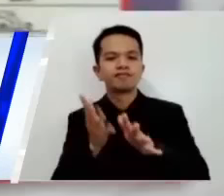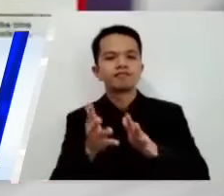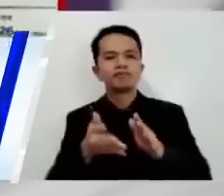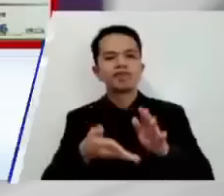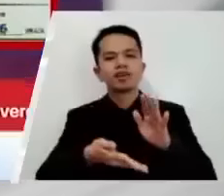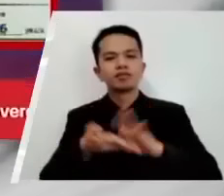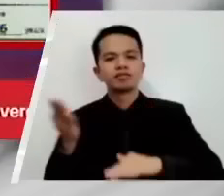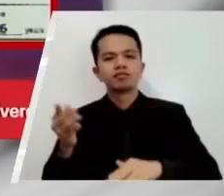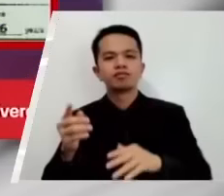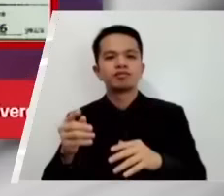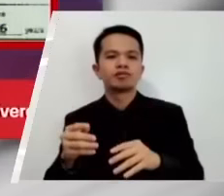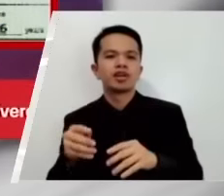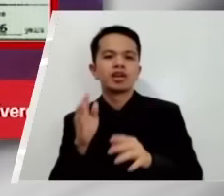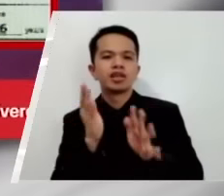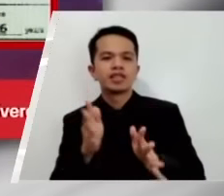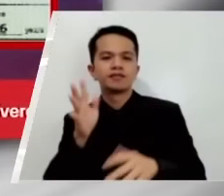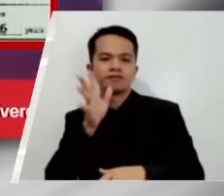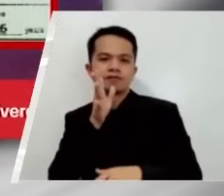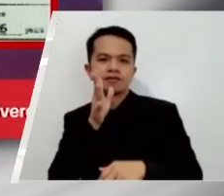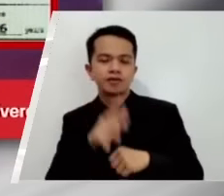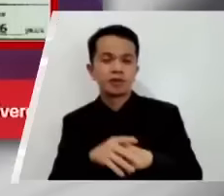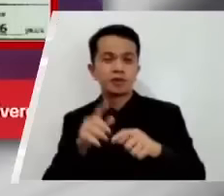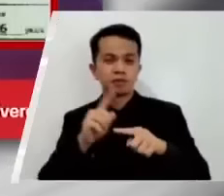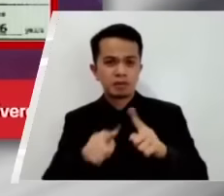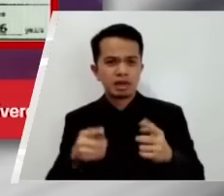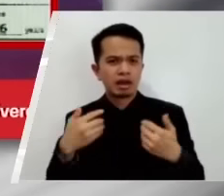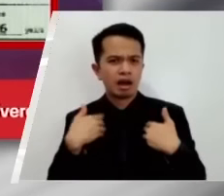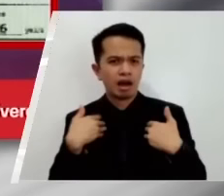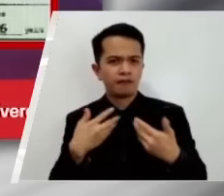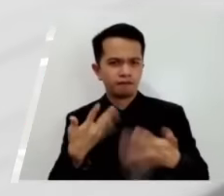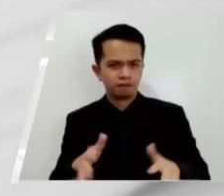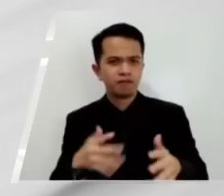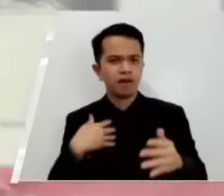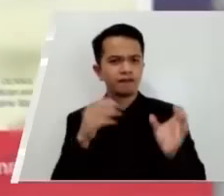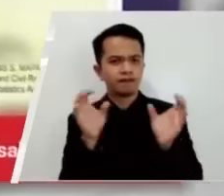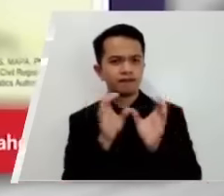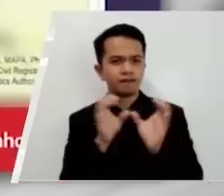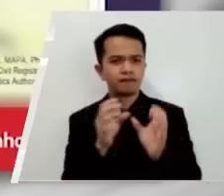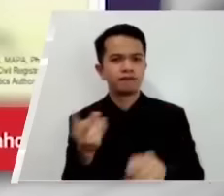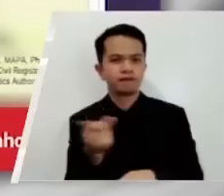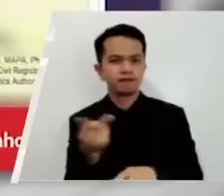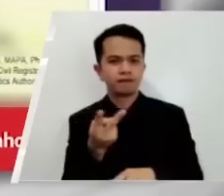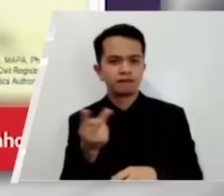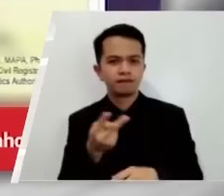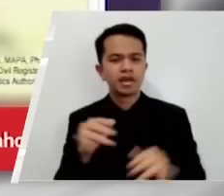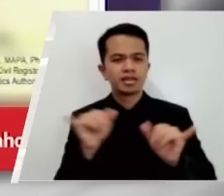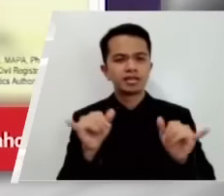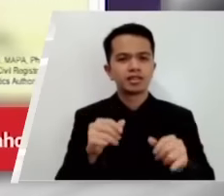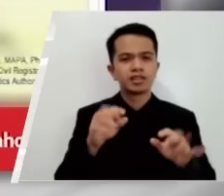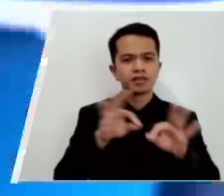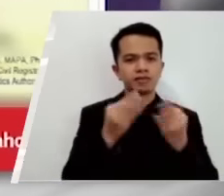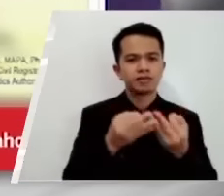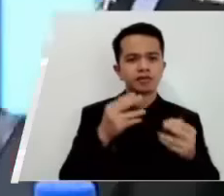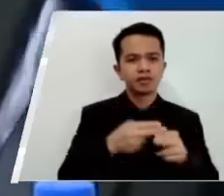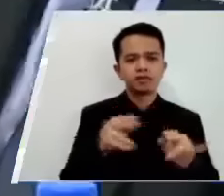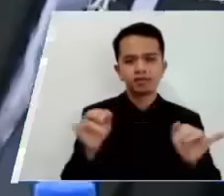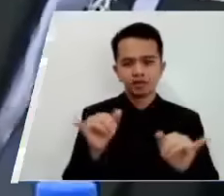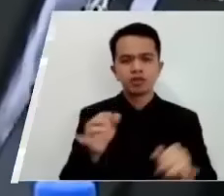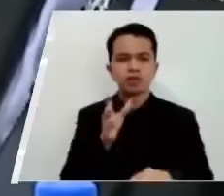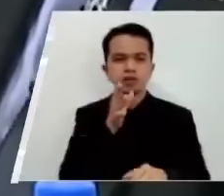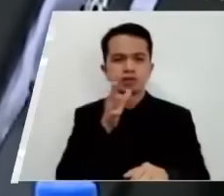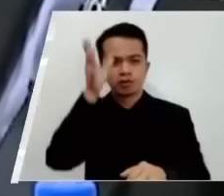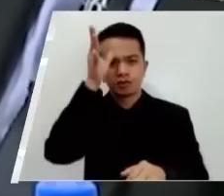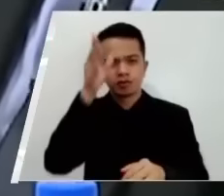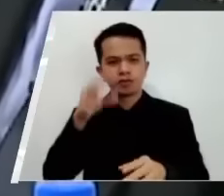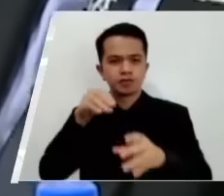Pero sa pagdinig, may ipinakitang birth certificates ng dalawang kaapelido niya at pareho ang mga magulang na nakadeklara. Natanong